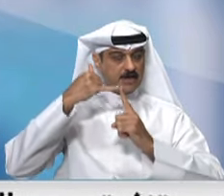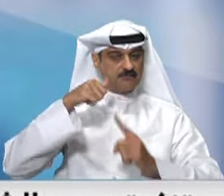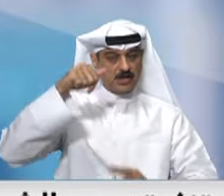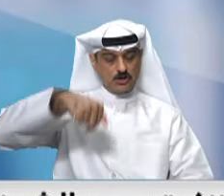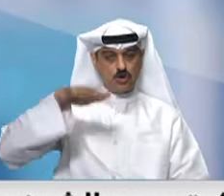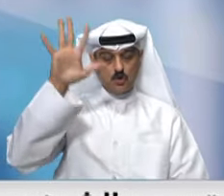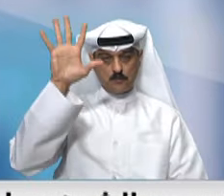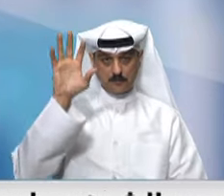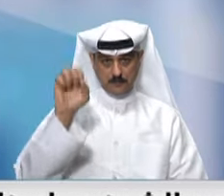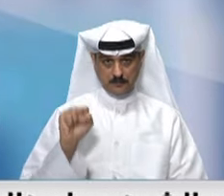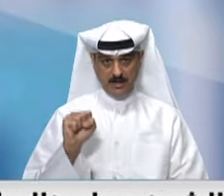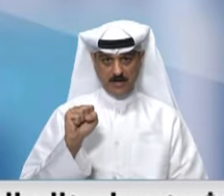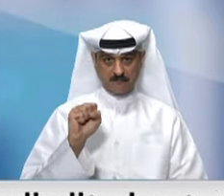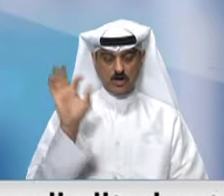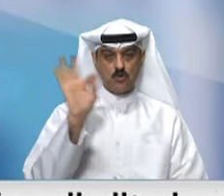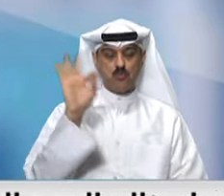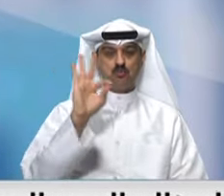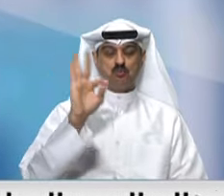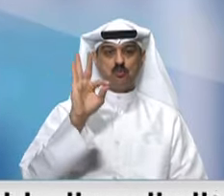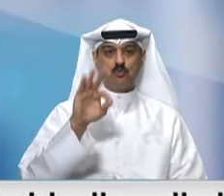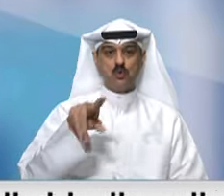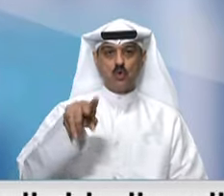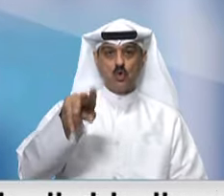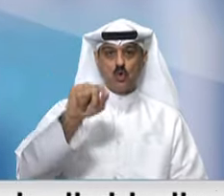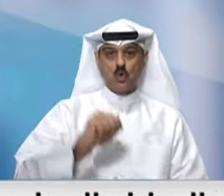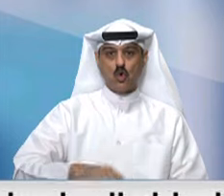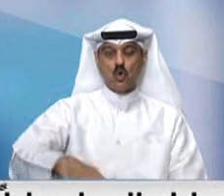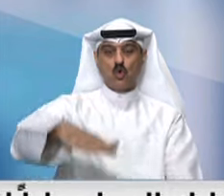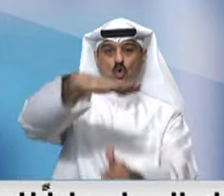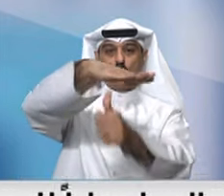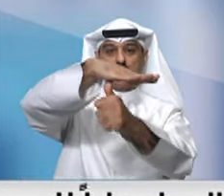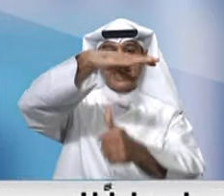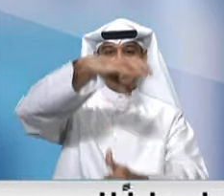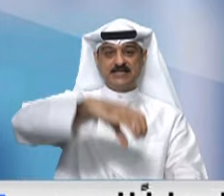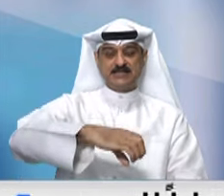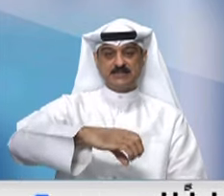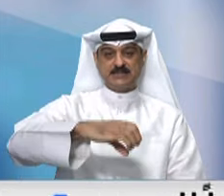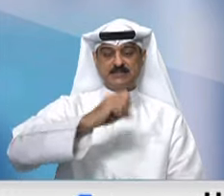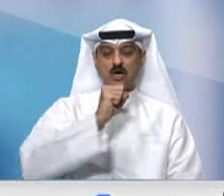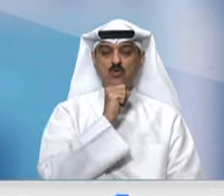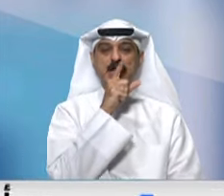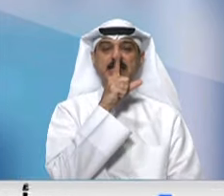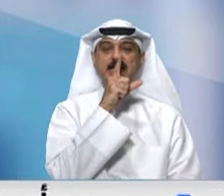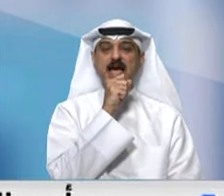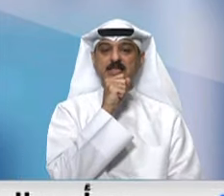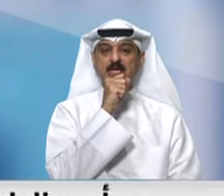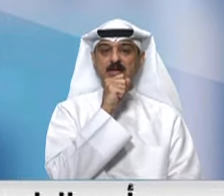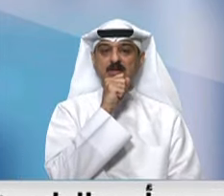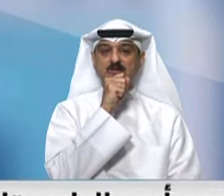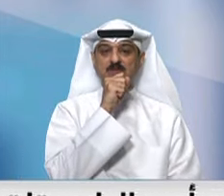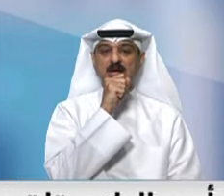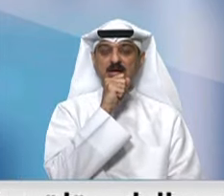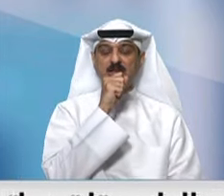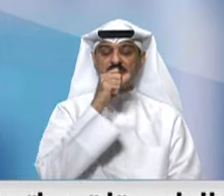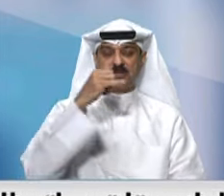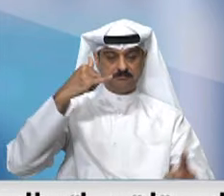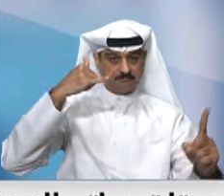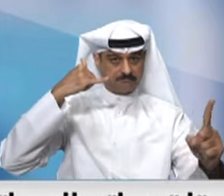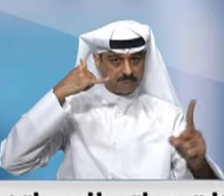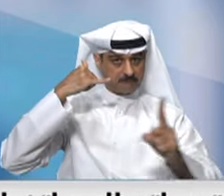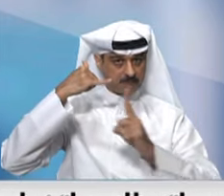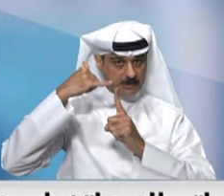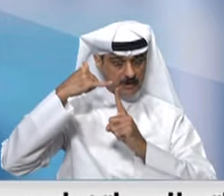اليوم من اخيه حضره صاحب السمو الشيخ تميم بن حمد ال ثاني امير دوله قطر الشقيقه